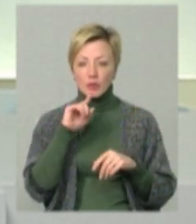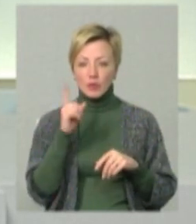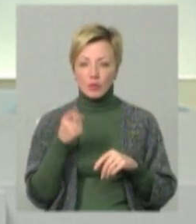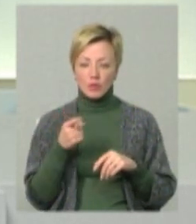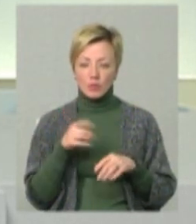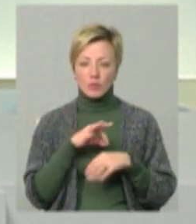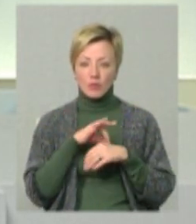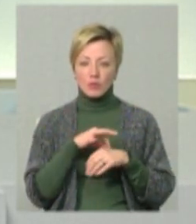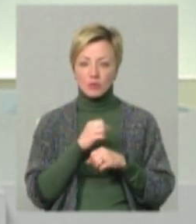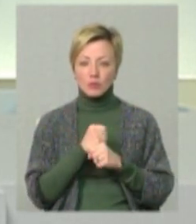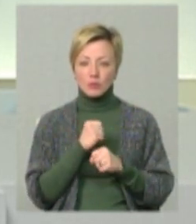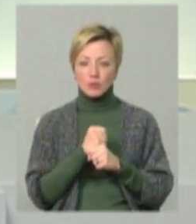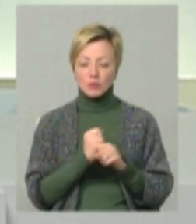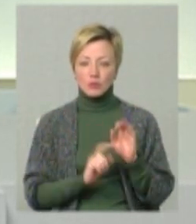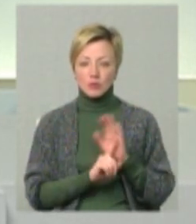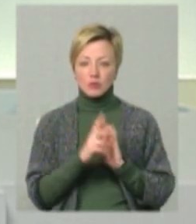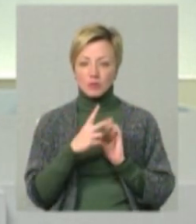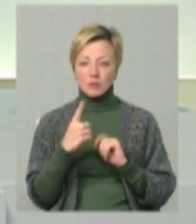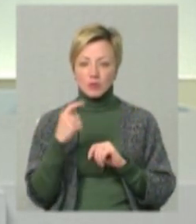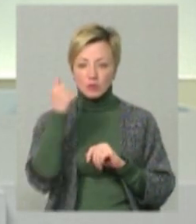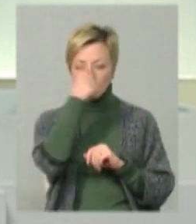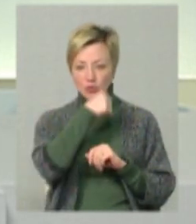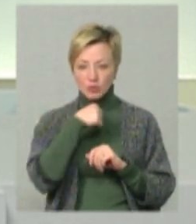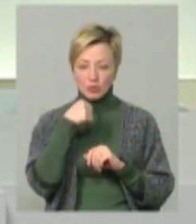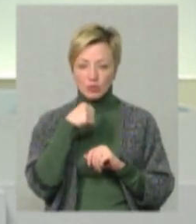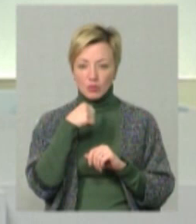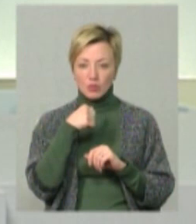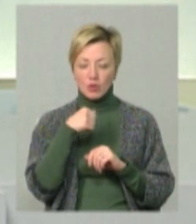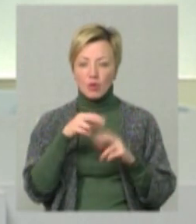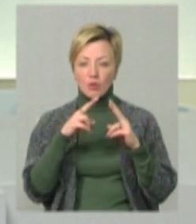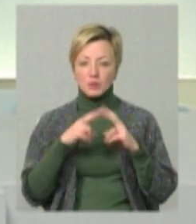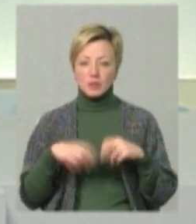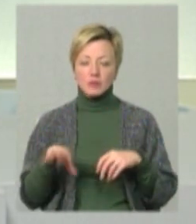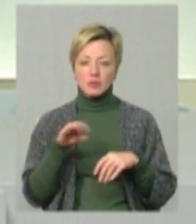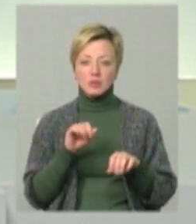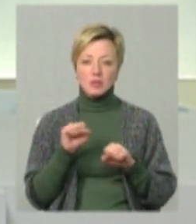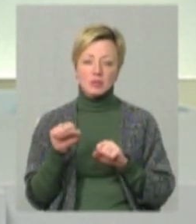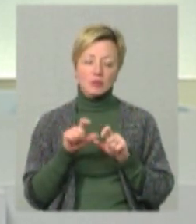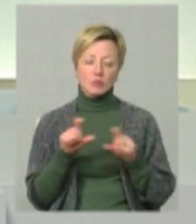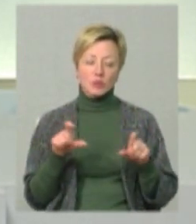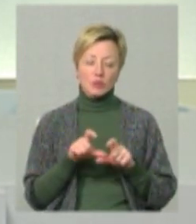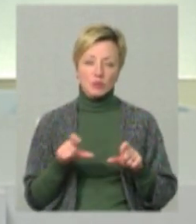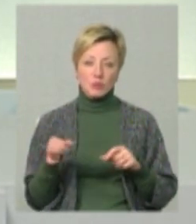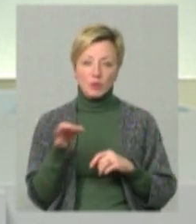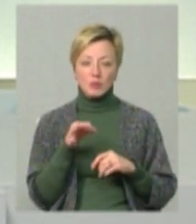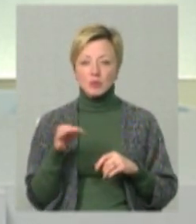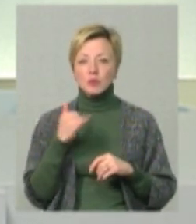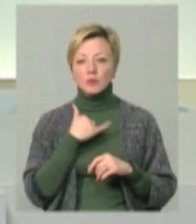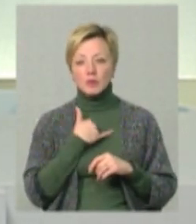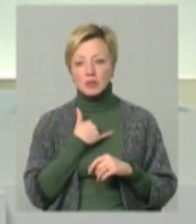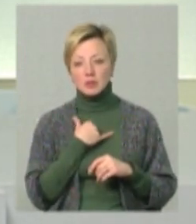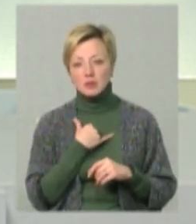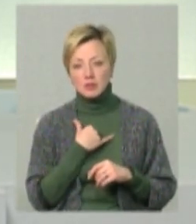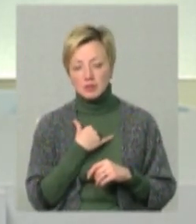року проводилась робота з самого початку 2021 року стосовно обстеження всіх захисних споруд по області. В